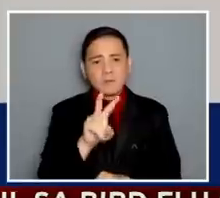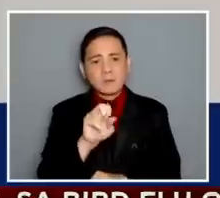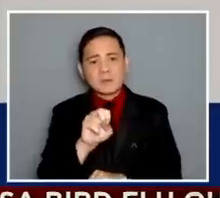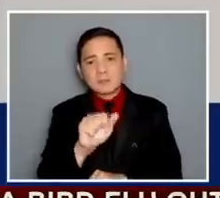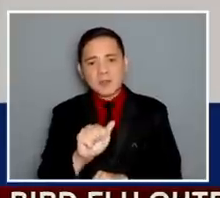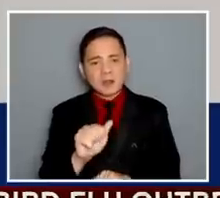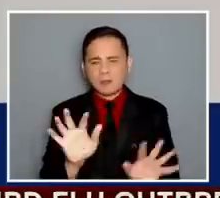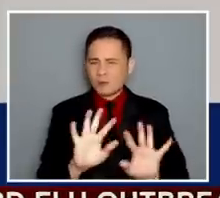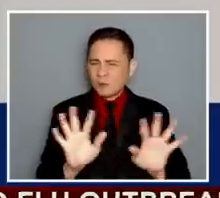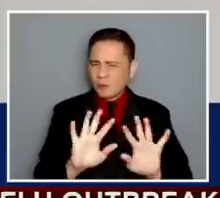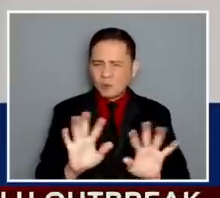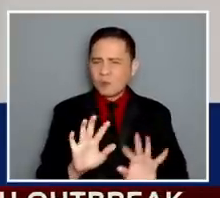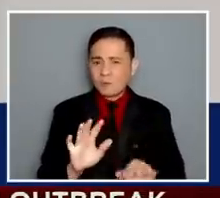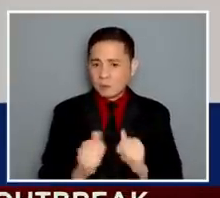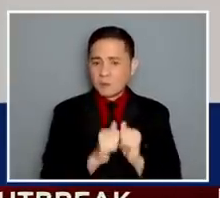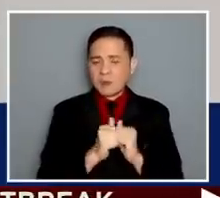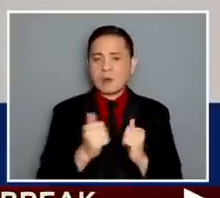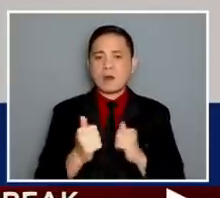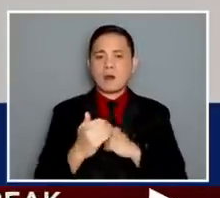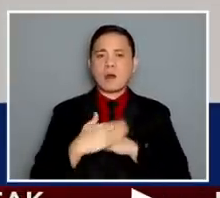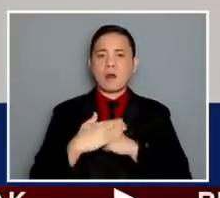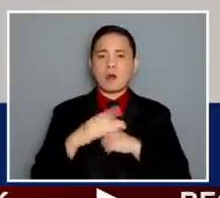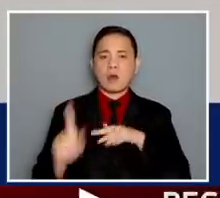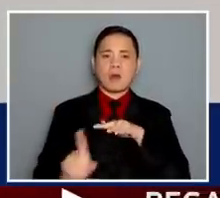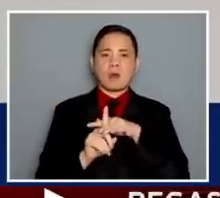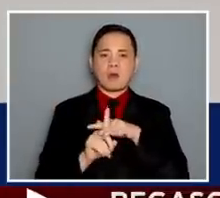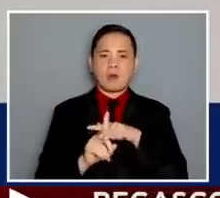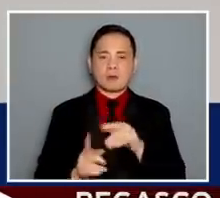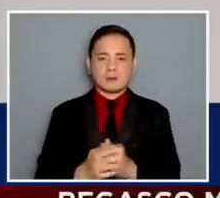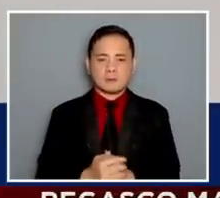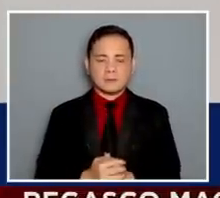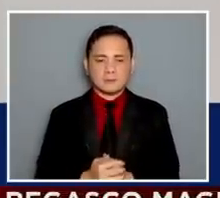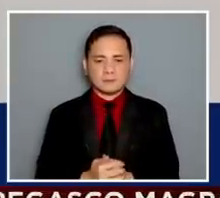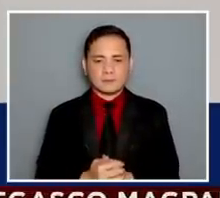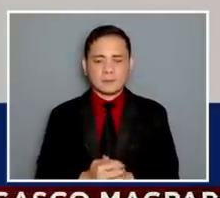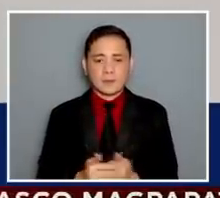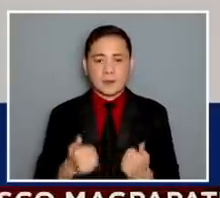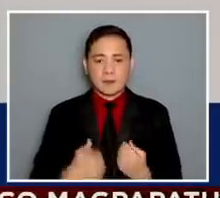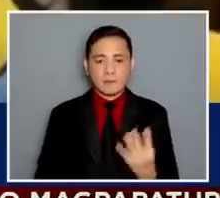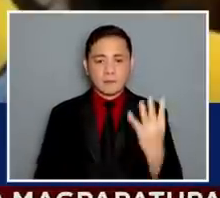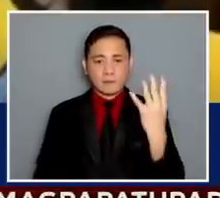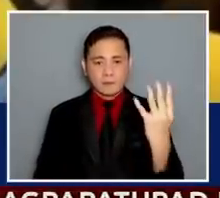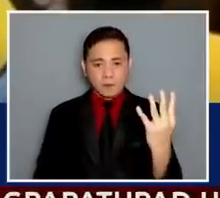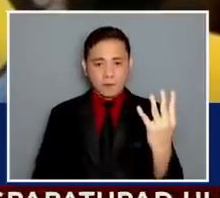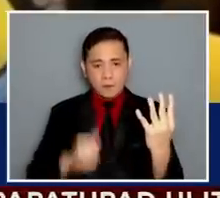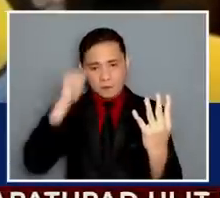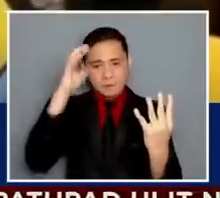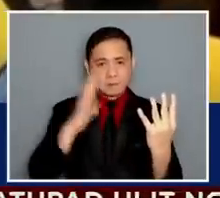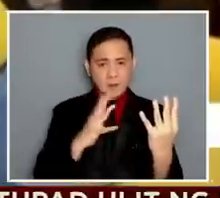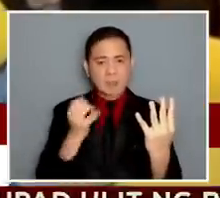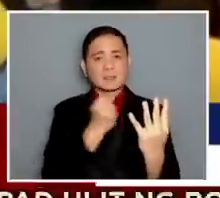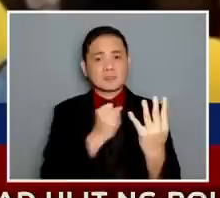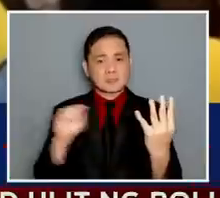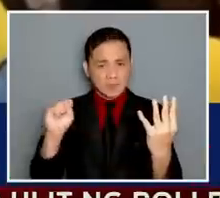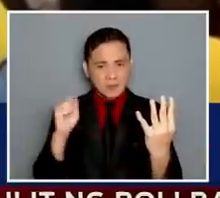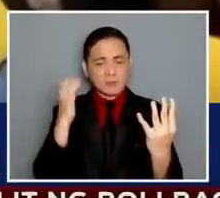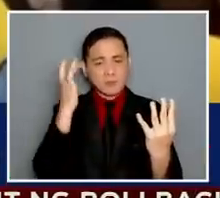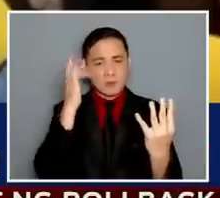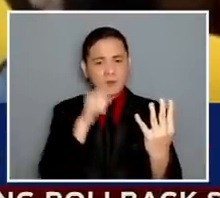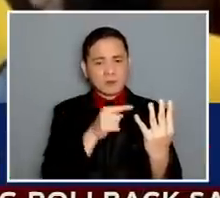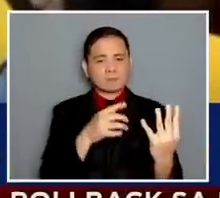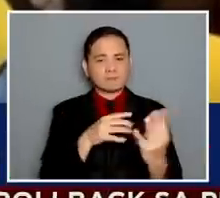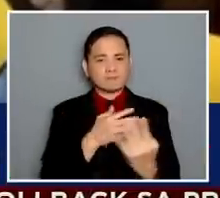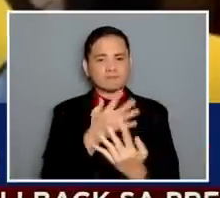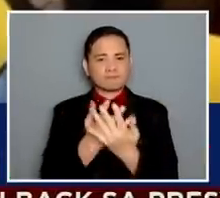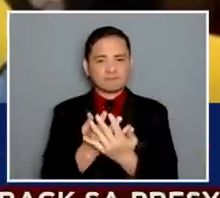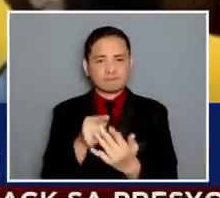line. Kasabay na naiuwi kahapon ang apat na lalaki na na-rescue naman mula sa mga crypto scam trafficker sa